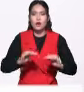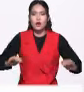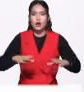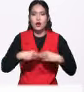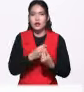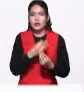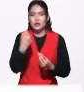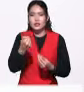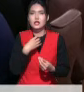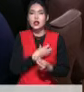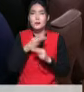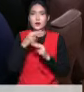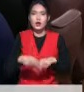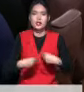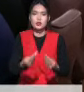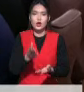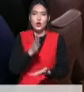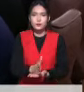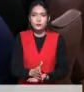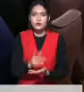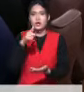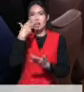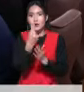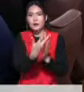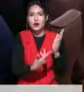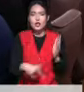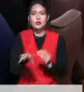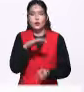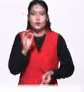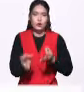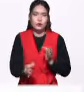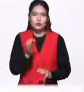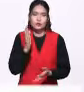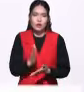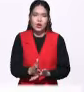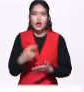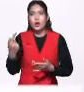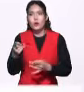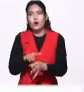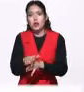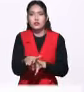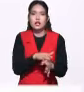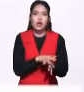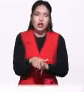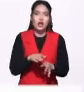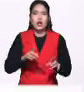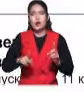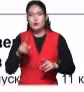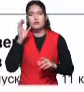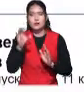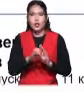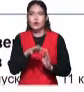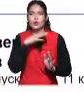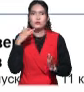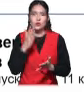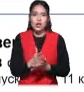балаларына басымдық беріліп отыр. Есепте бәрі жақсы. Ананы істедік, мынаны істеп жатырмыз деген министрліктің сөзінде мен